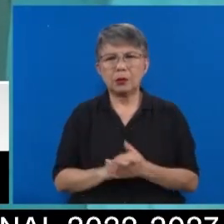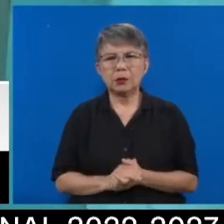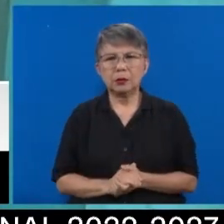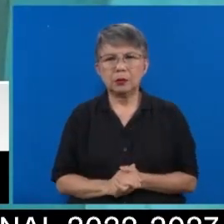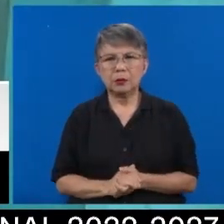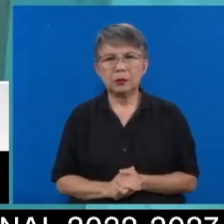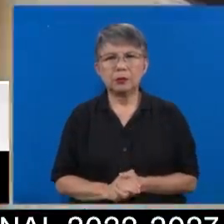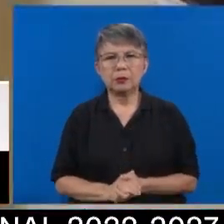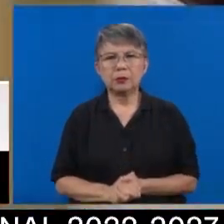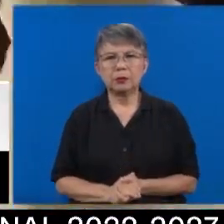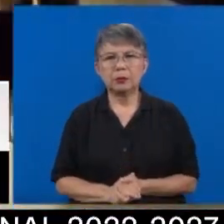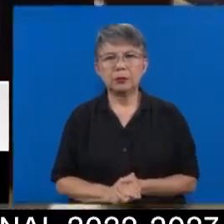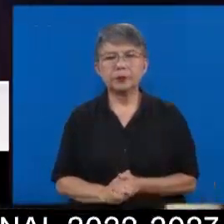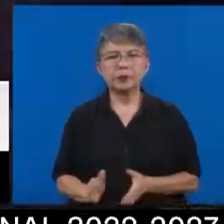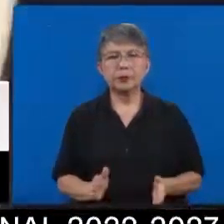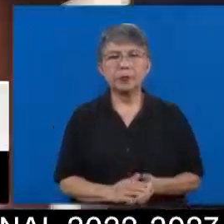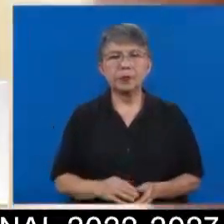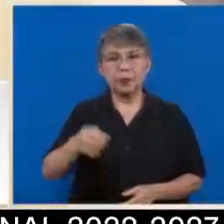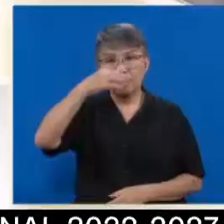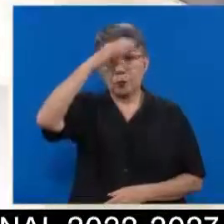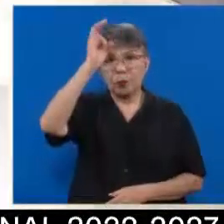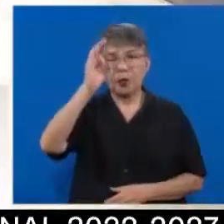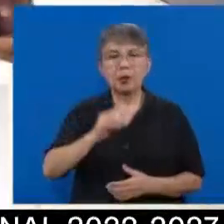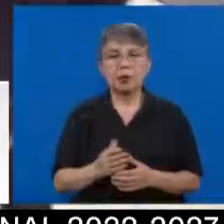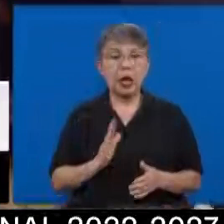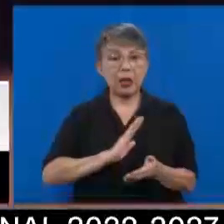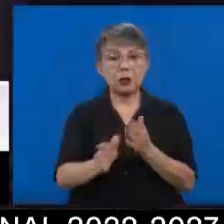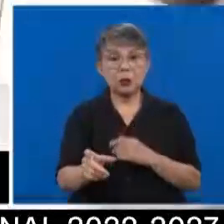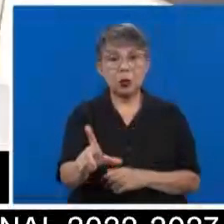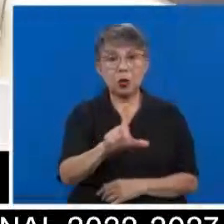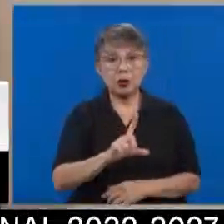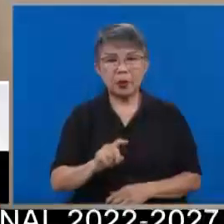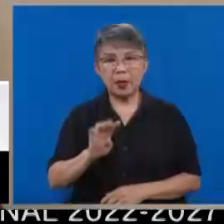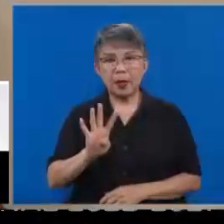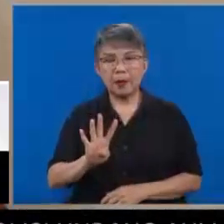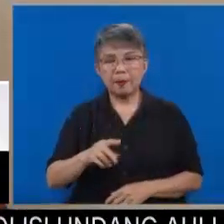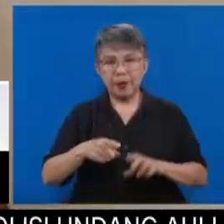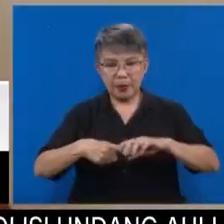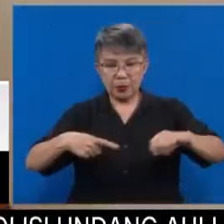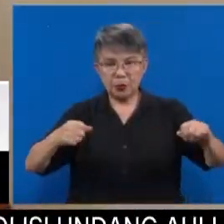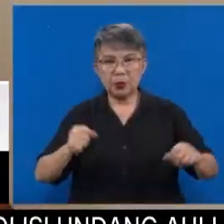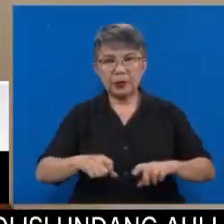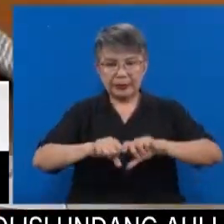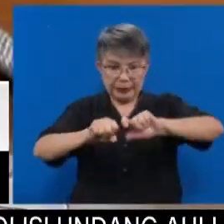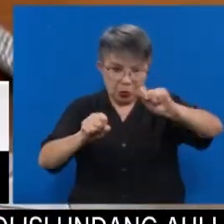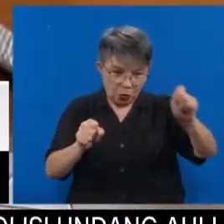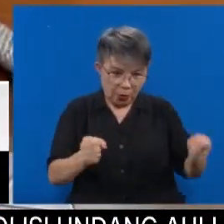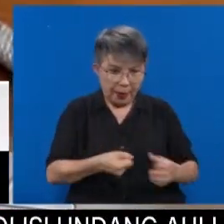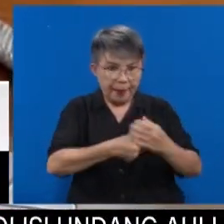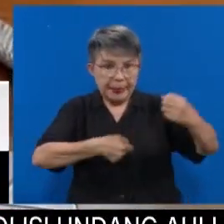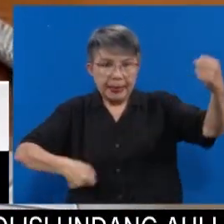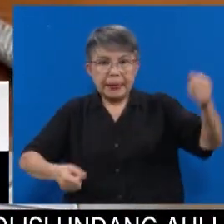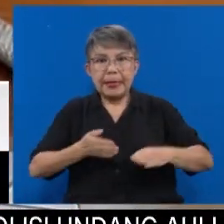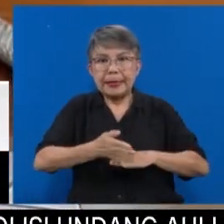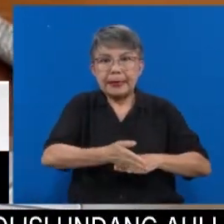udah ngitung, Bu. Anggota Polsek Gemuh yang datang ke lokasi menemukan 4 buah senjata tajam jenis celurit, pedang, dan